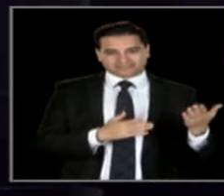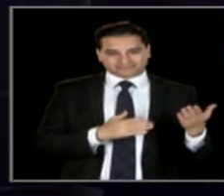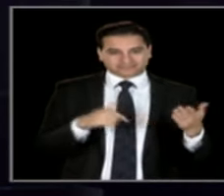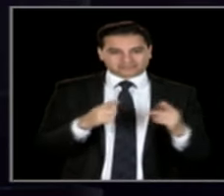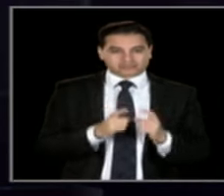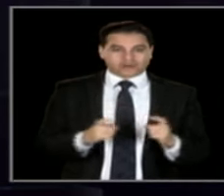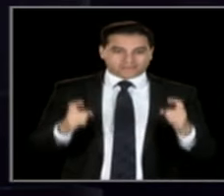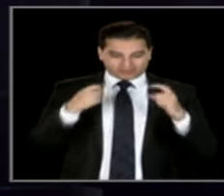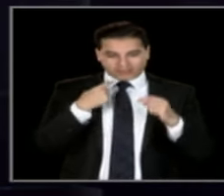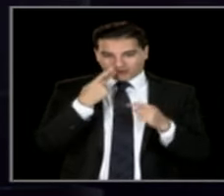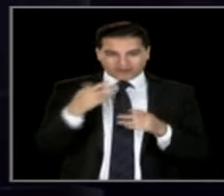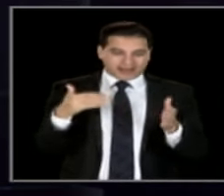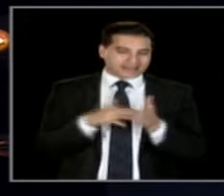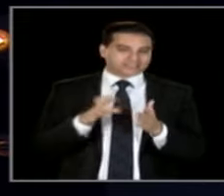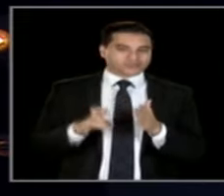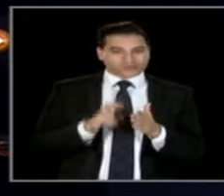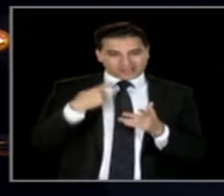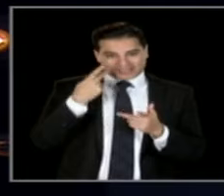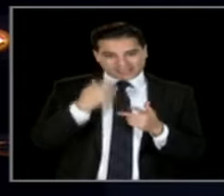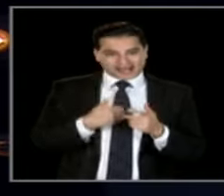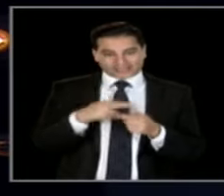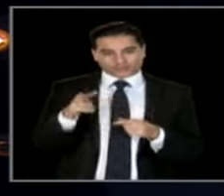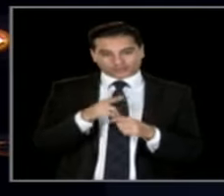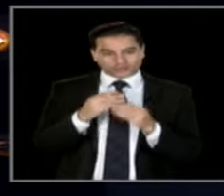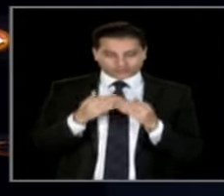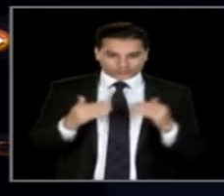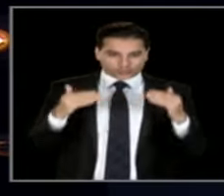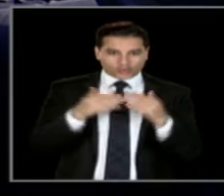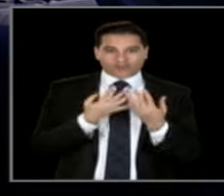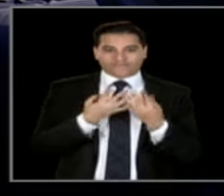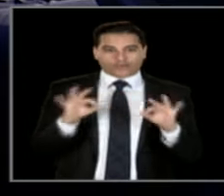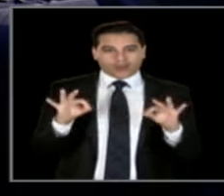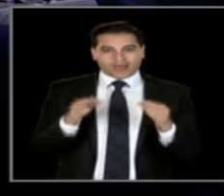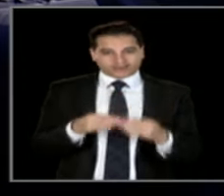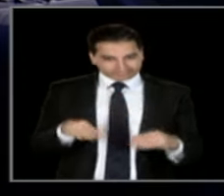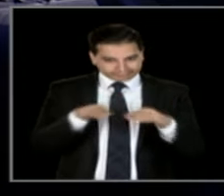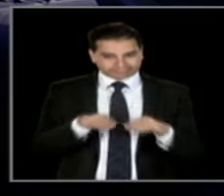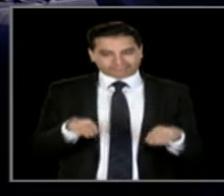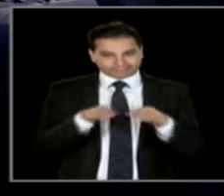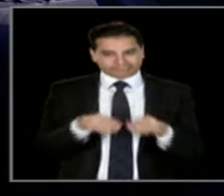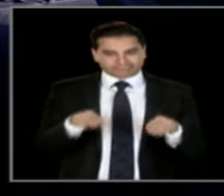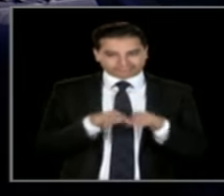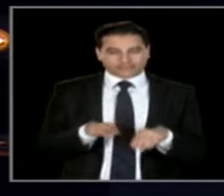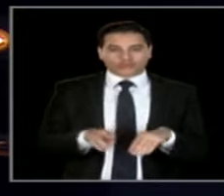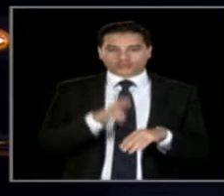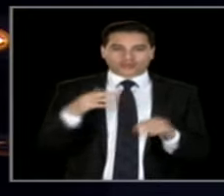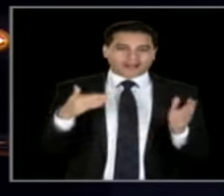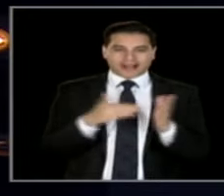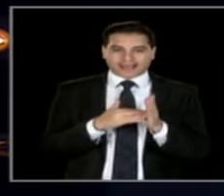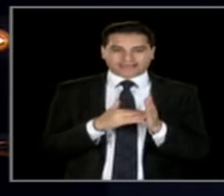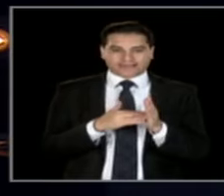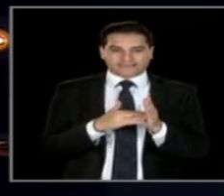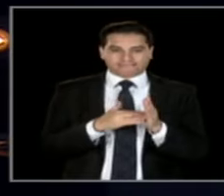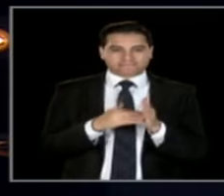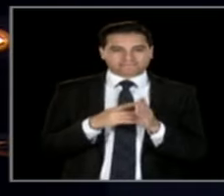المباراة زي ما أنا قلت انتهت مع آخر سؤال، انتوا متعادلين في كل حاجه. والسؤال الاخير كان